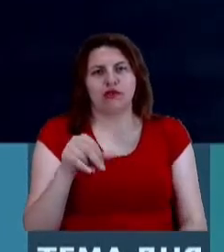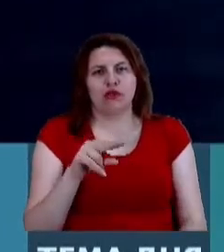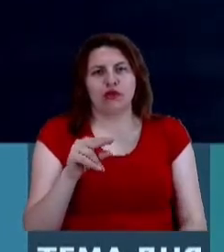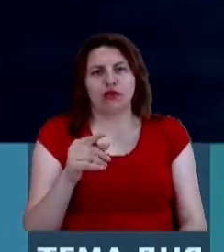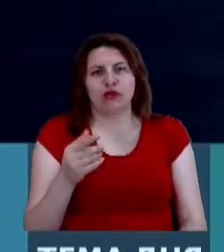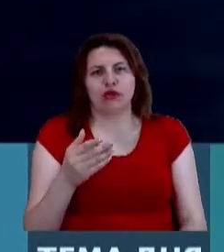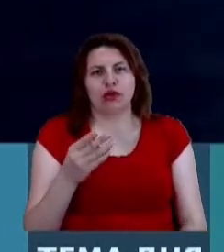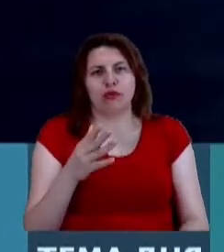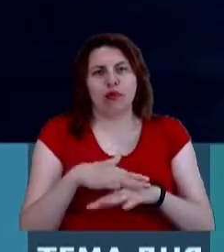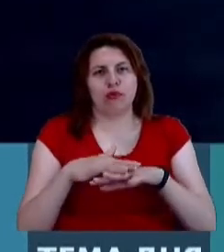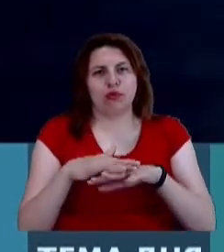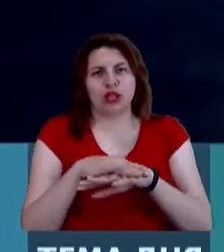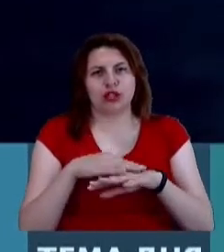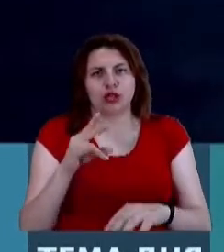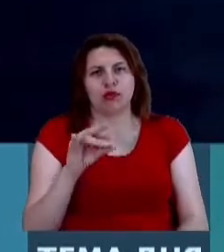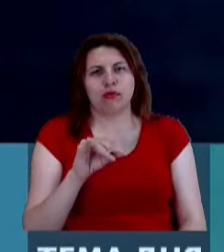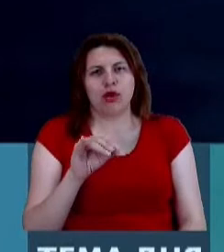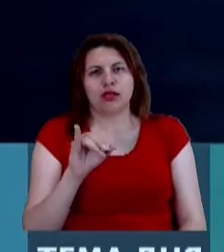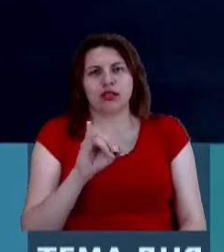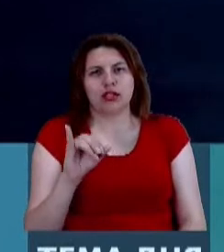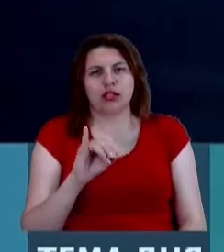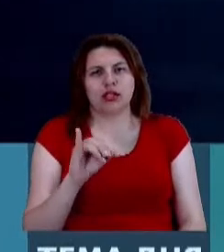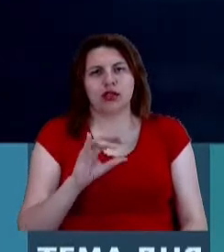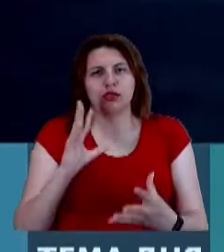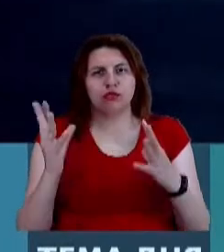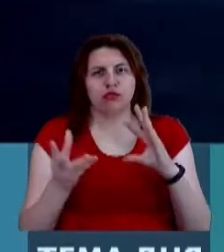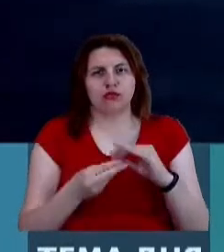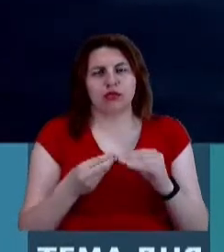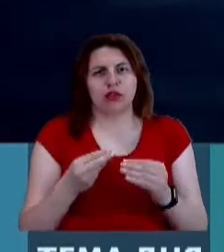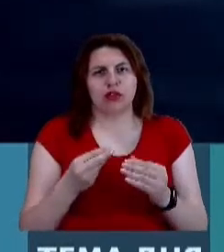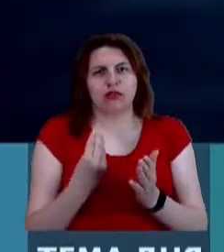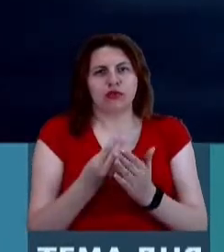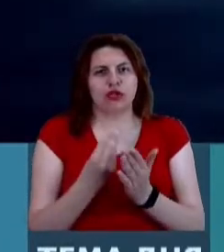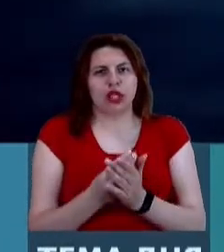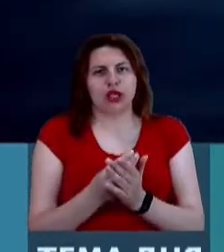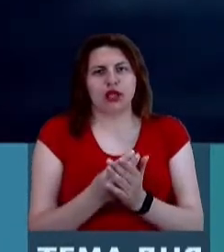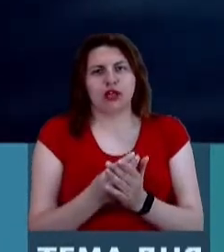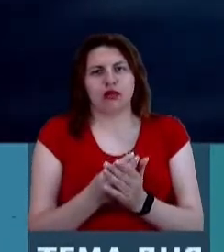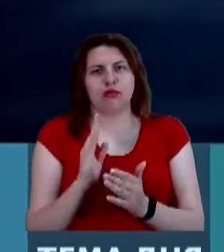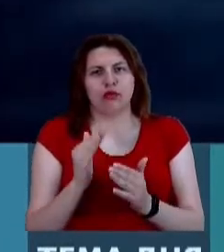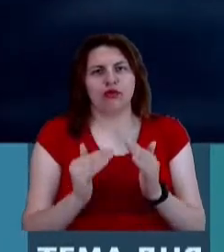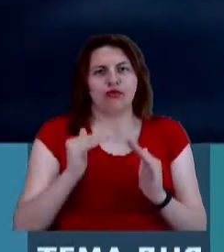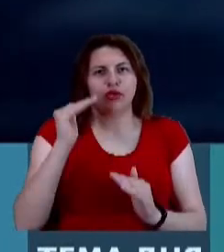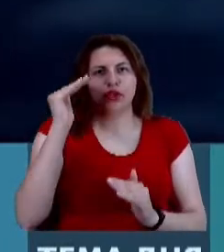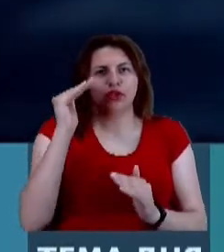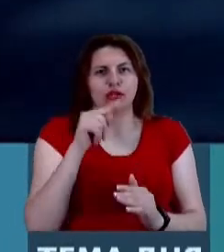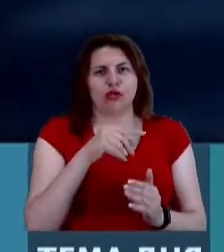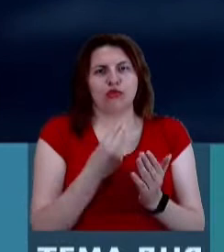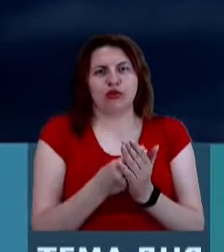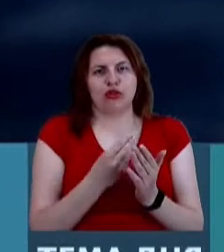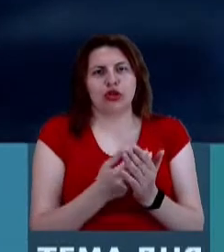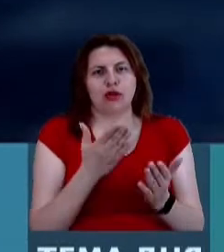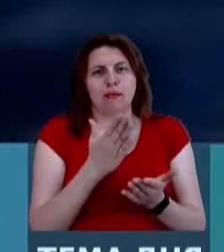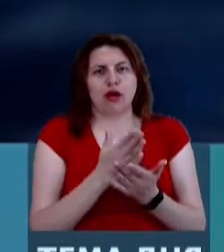Тобто, якщо ми акумулюємо бюджети всіх цих трьох організацій, то вони будуть на порядок вищі того бюджету, який зараз має Україна.